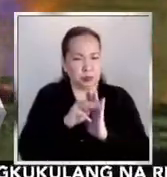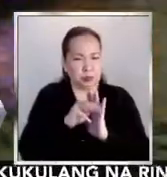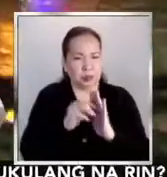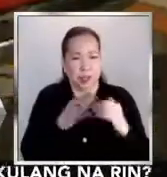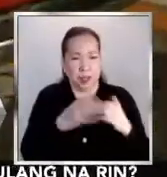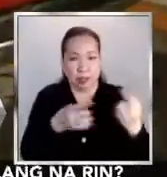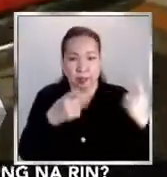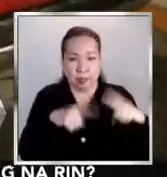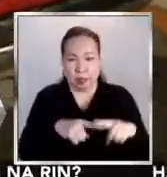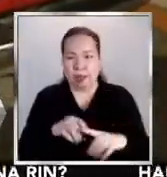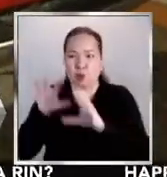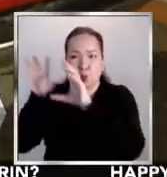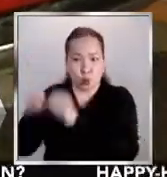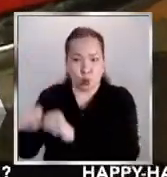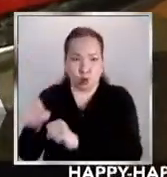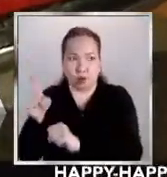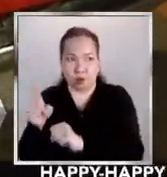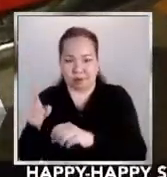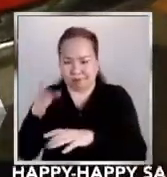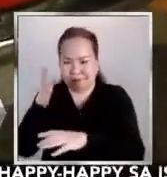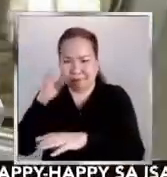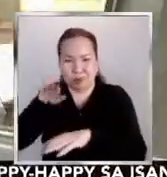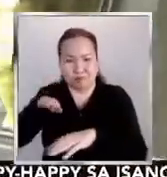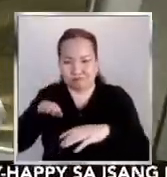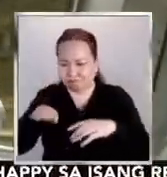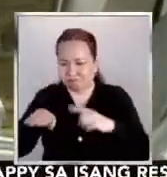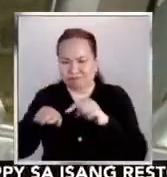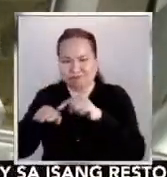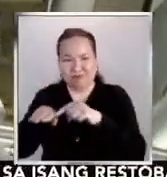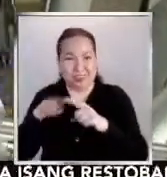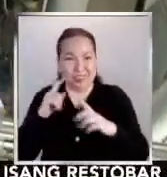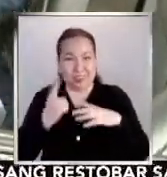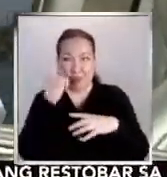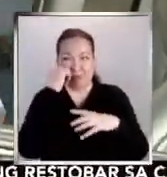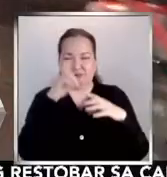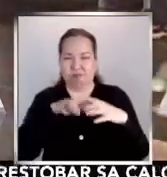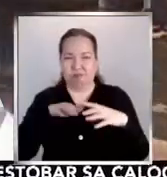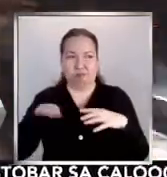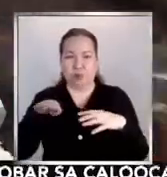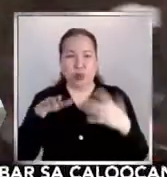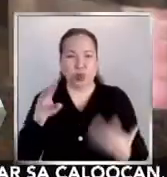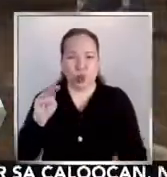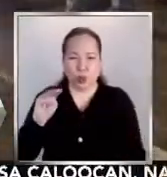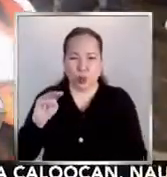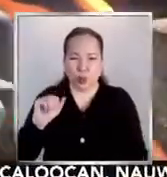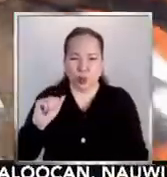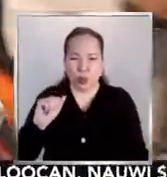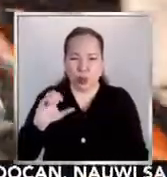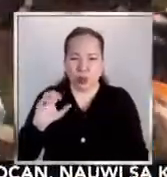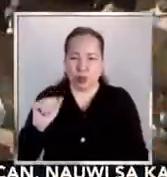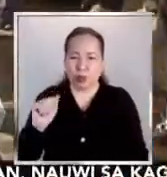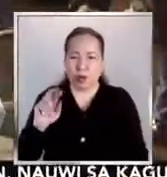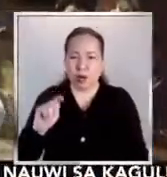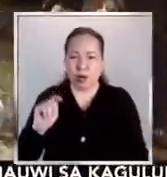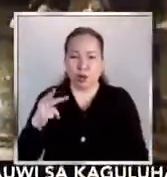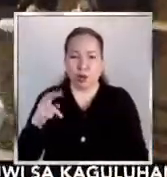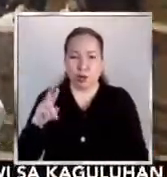ng mga pulis ang sasakyan ng suspect na si Tommy Nico Ong sa gitna ng MacArthur Highway na sakop ng Malanday, Valenzuela.